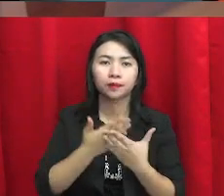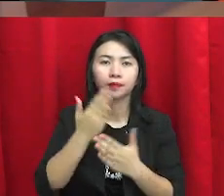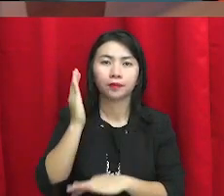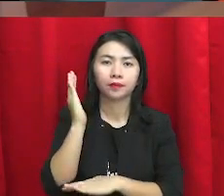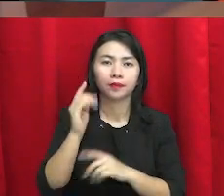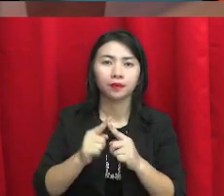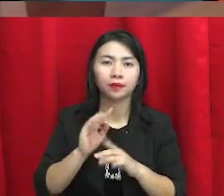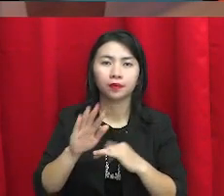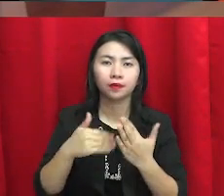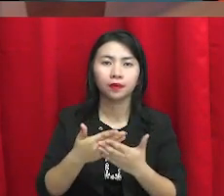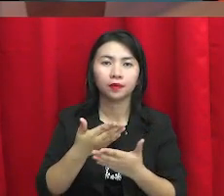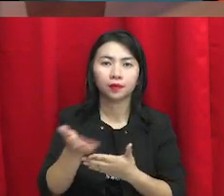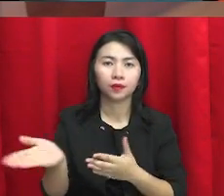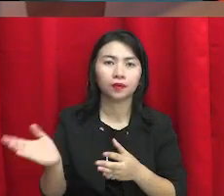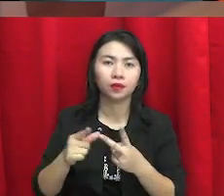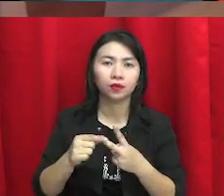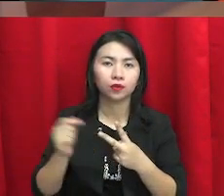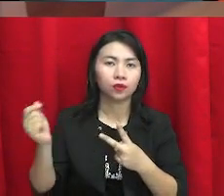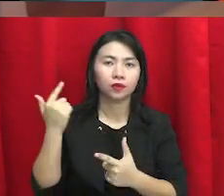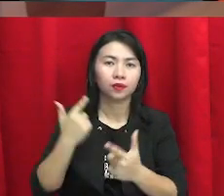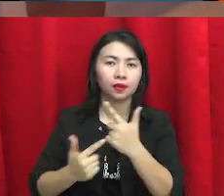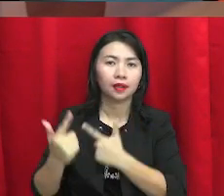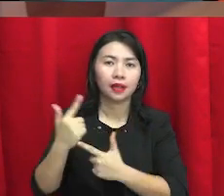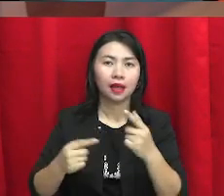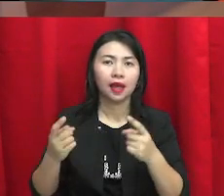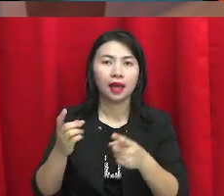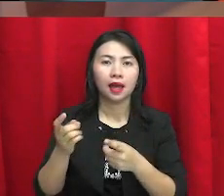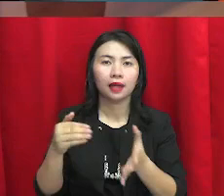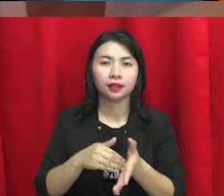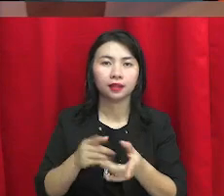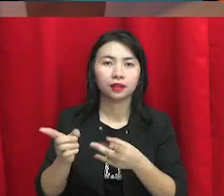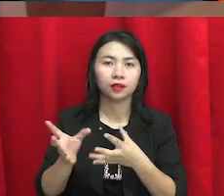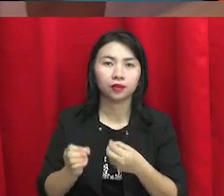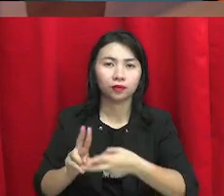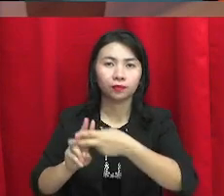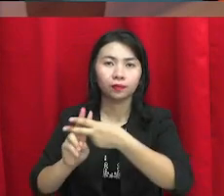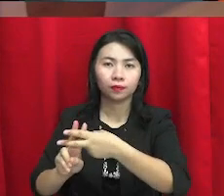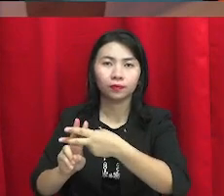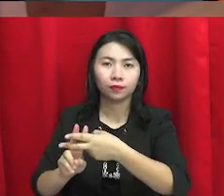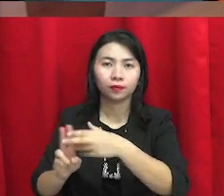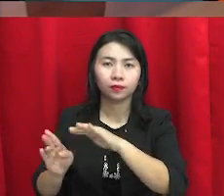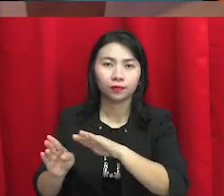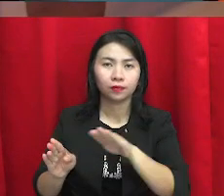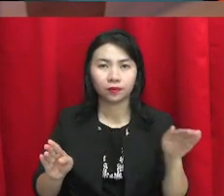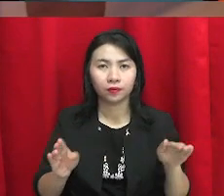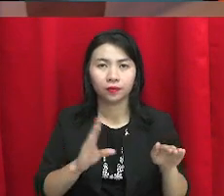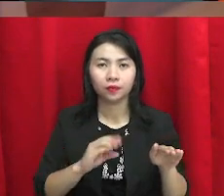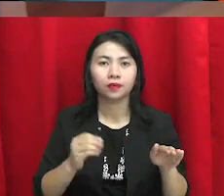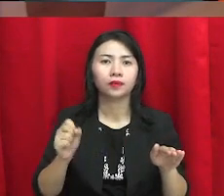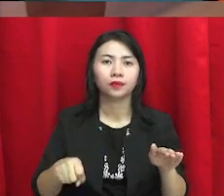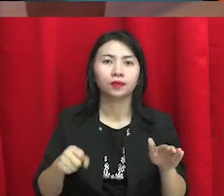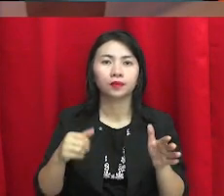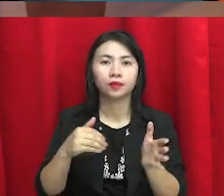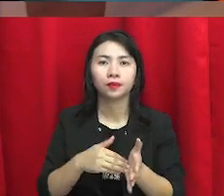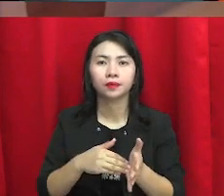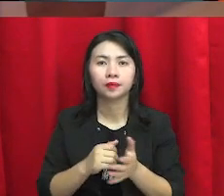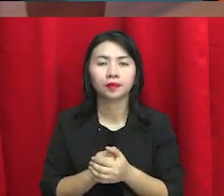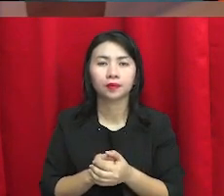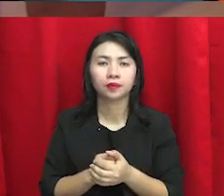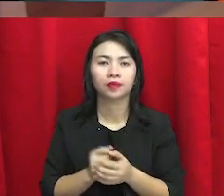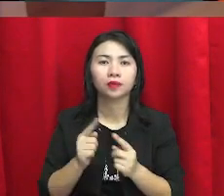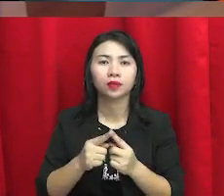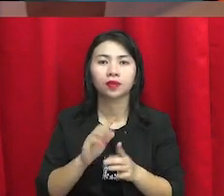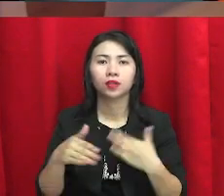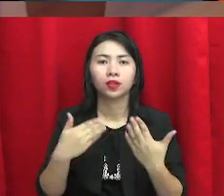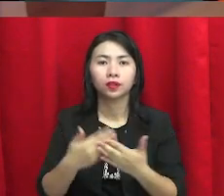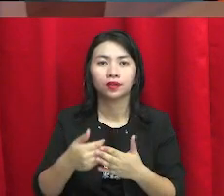Sa mga chosen generation dyan, manood, mag-hashtag na rin kayo dito sa ating programa at napakaganda po. At syempre, yung mga